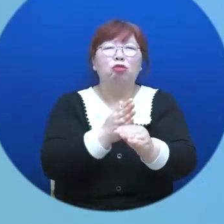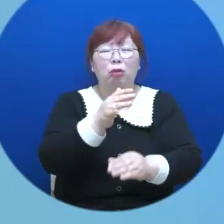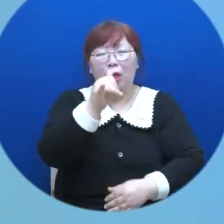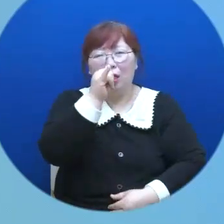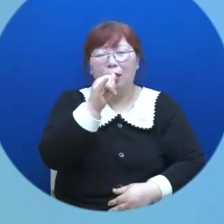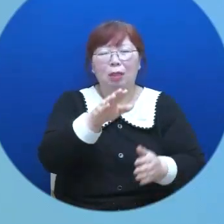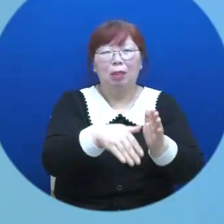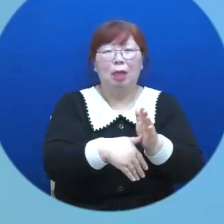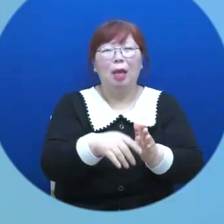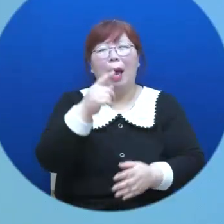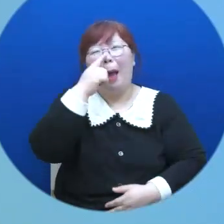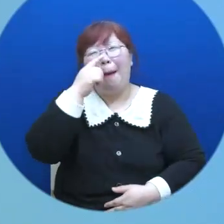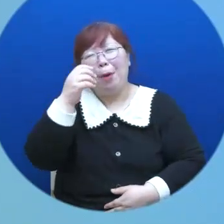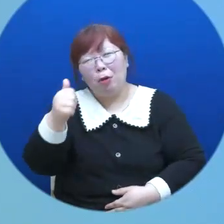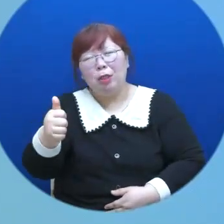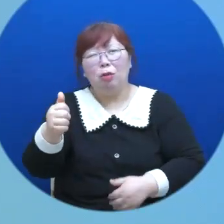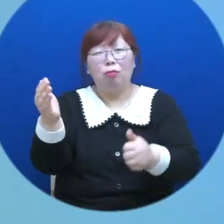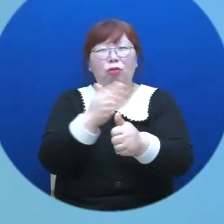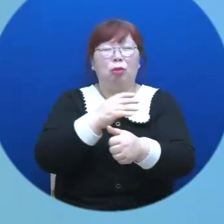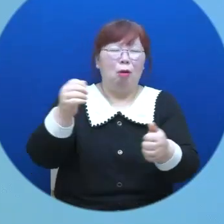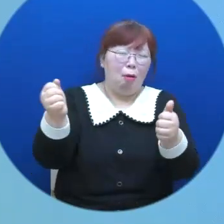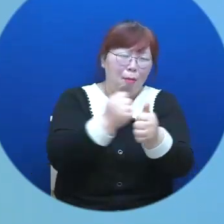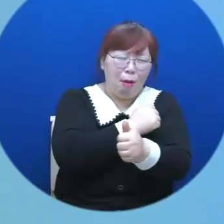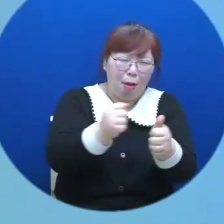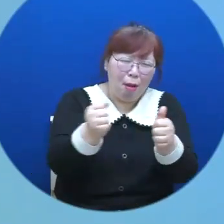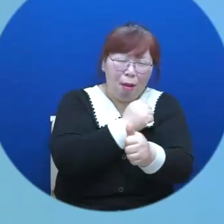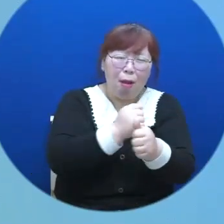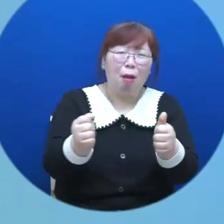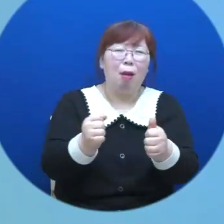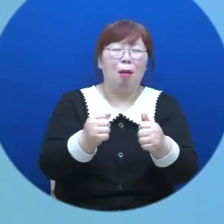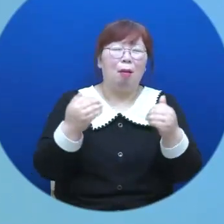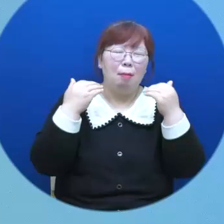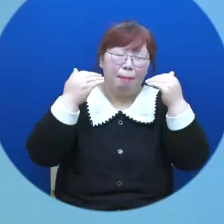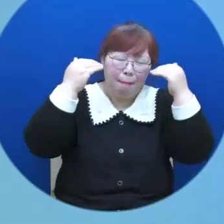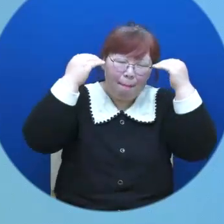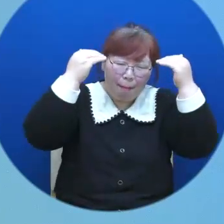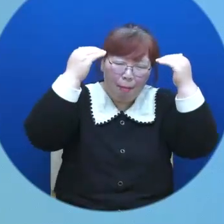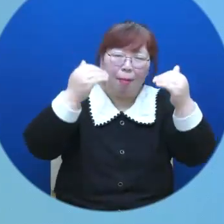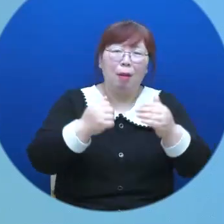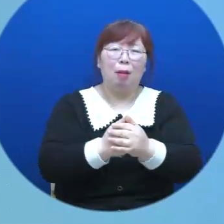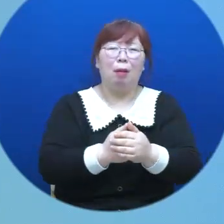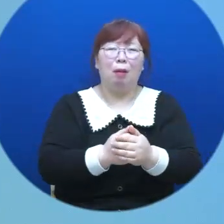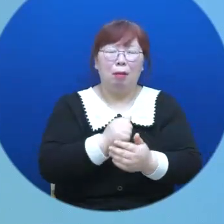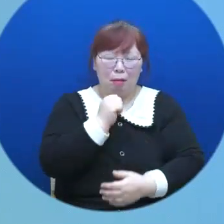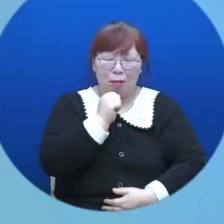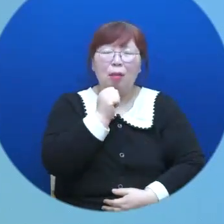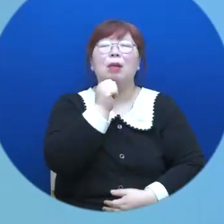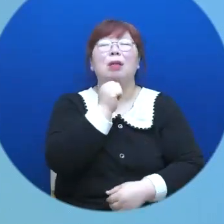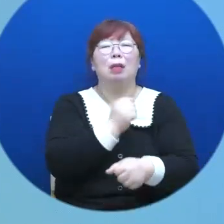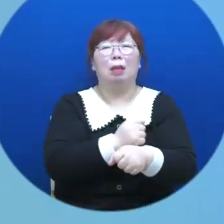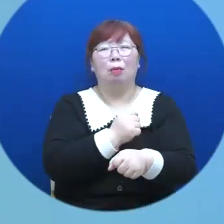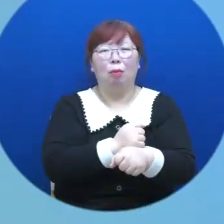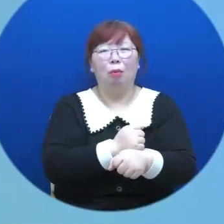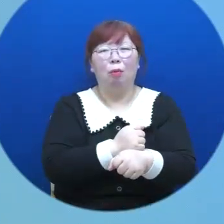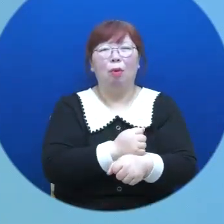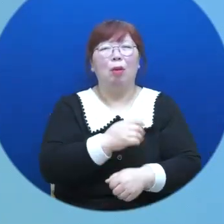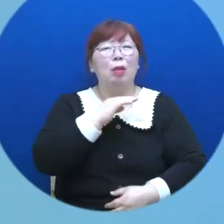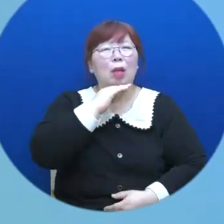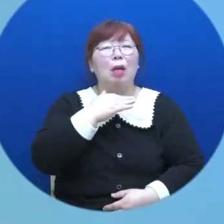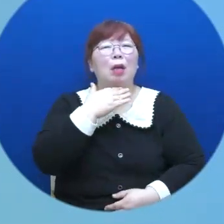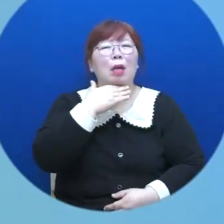아버지에게 엄청난 매질을 당하면서 어린 시절을 겁니다. 가난해요. 거기다가